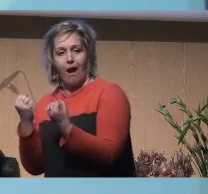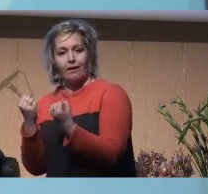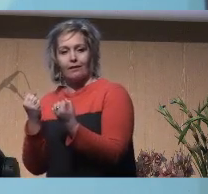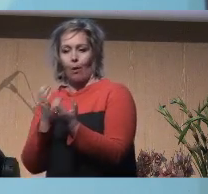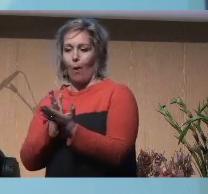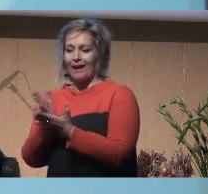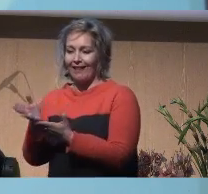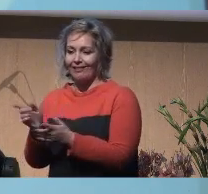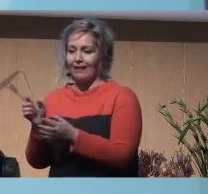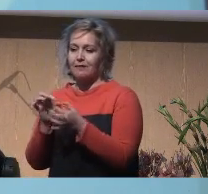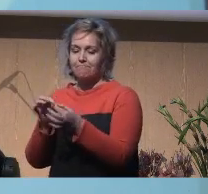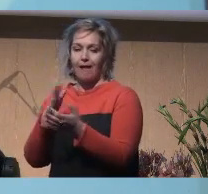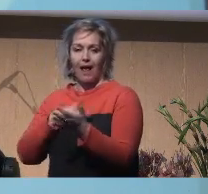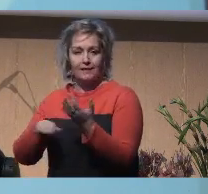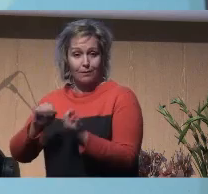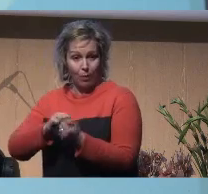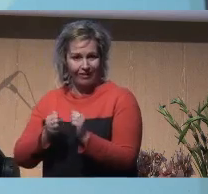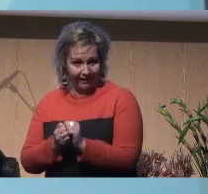retning i helsepolitikken,